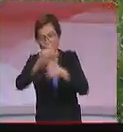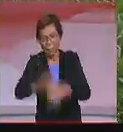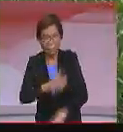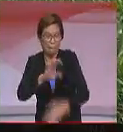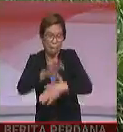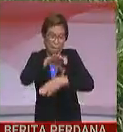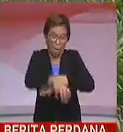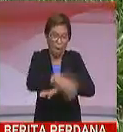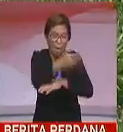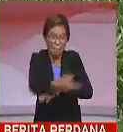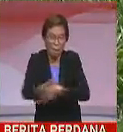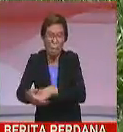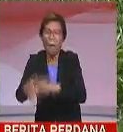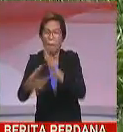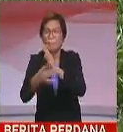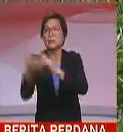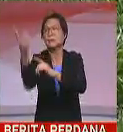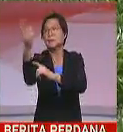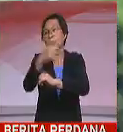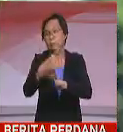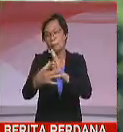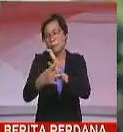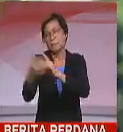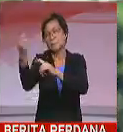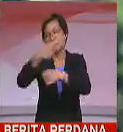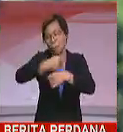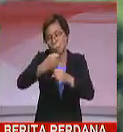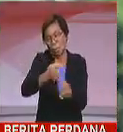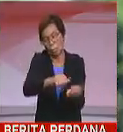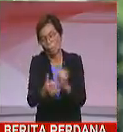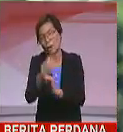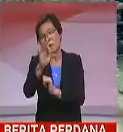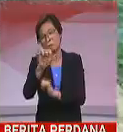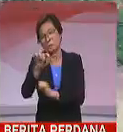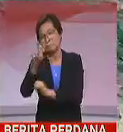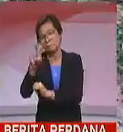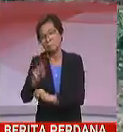buruh paksa terhadap produk sawit dan minyak sawit yang dihasilkan FGV.